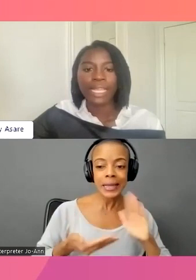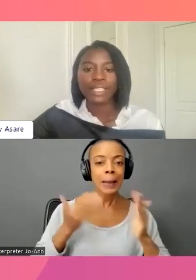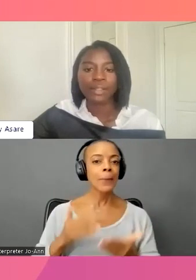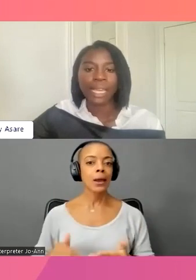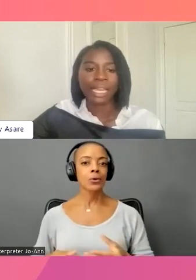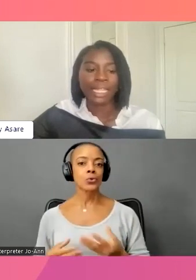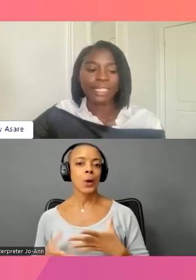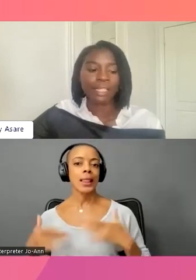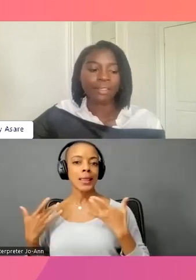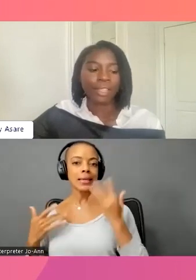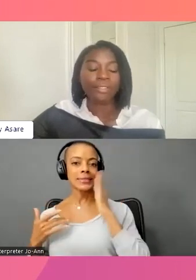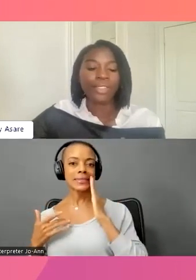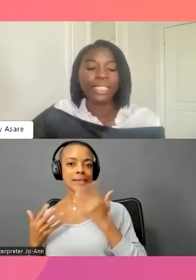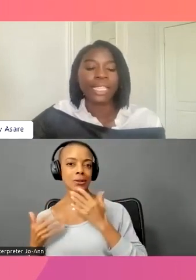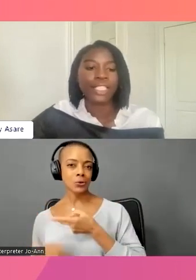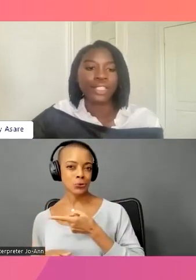plus foncée.